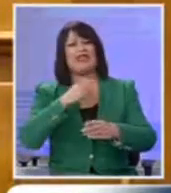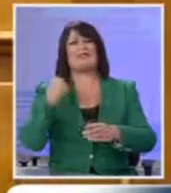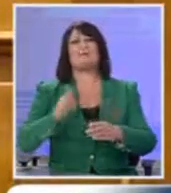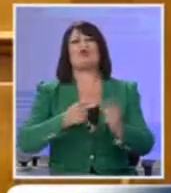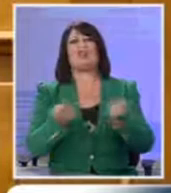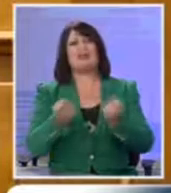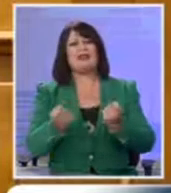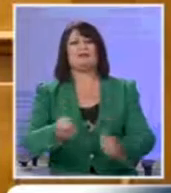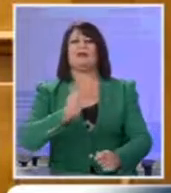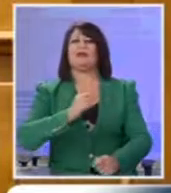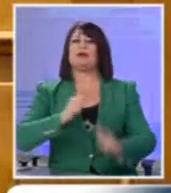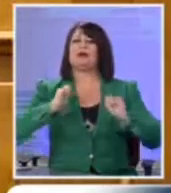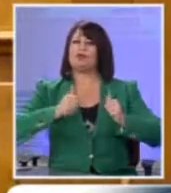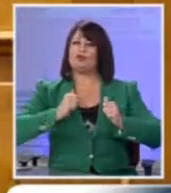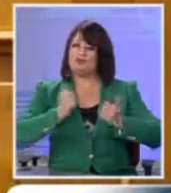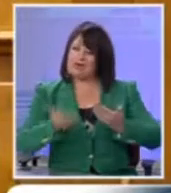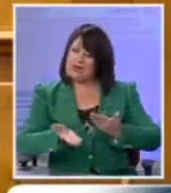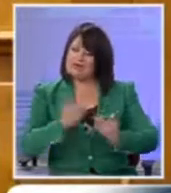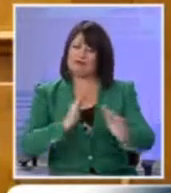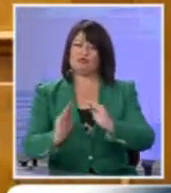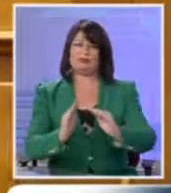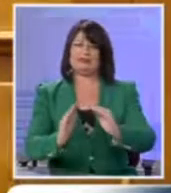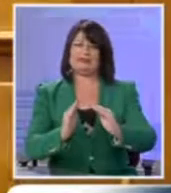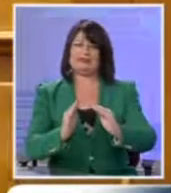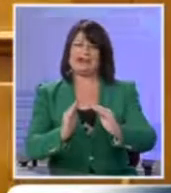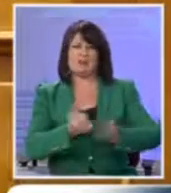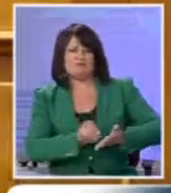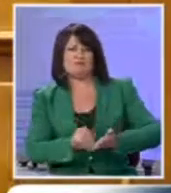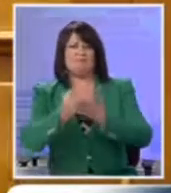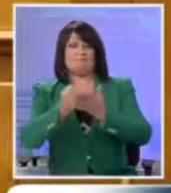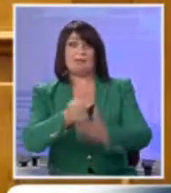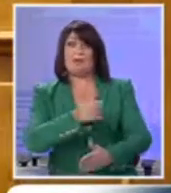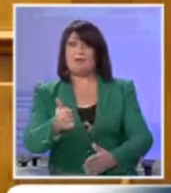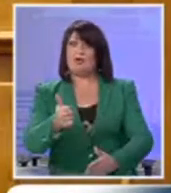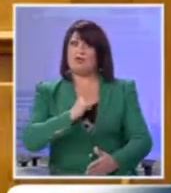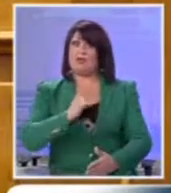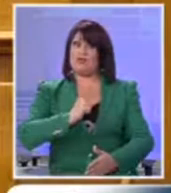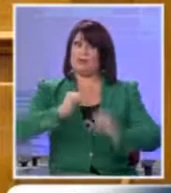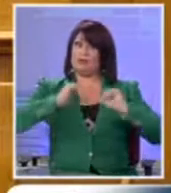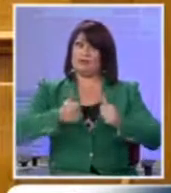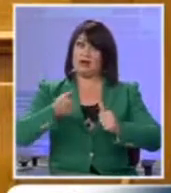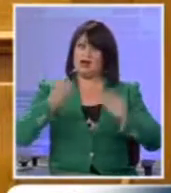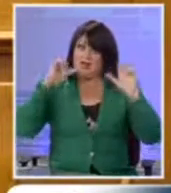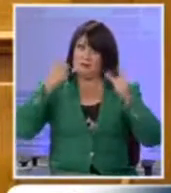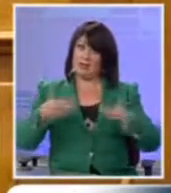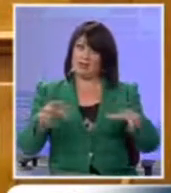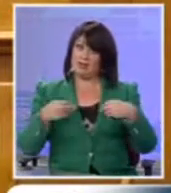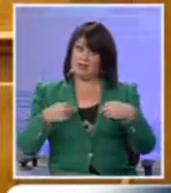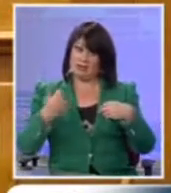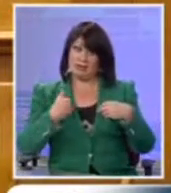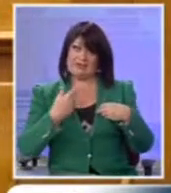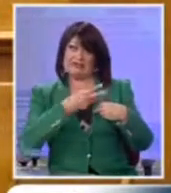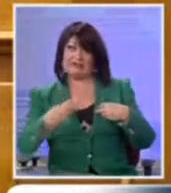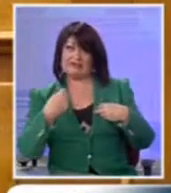πρωτοβουλειών. Αυτό δεν μπορεί να το επικομίζεται μόνο η Νέα Δημοκρατία για τις ιδιωτικές πρωτοβουλίες και ότι εμείς δεν τις δεχόμαστε.